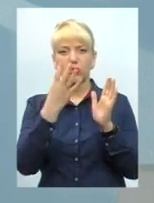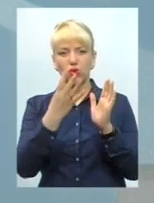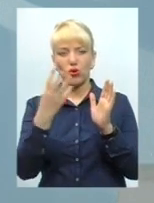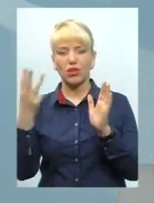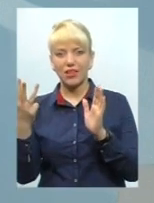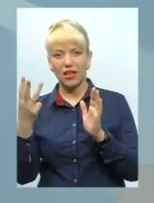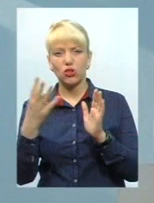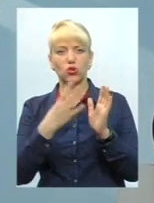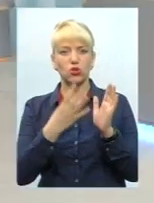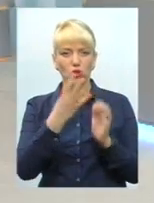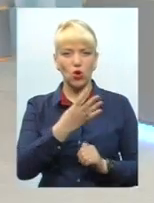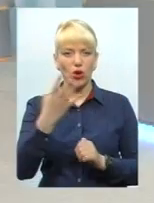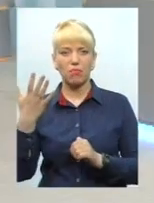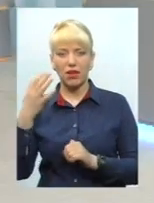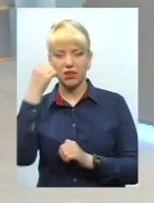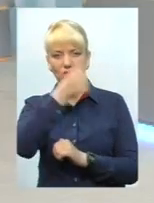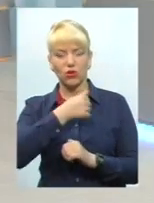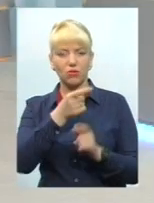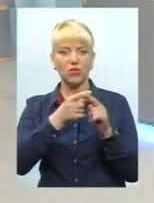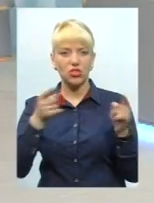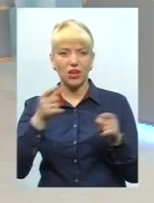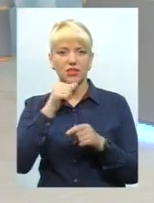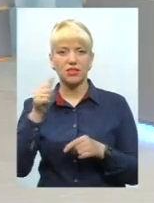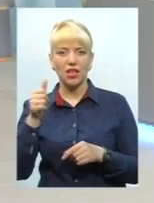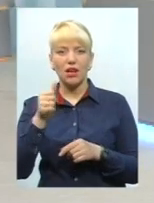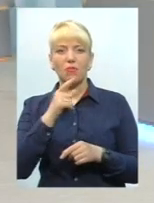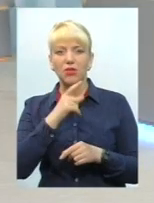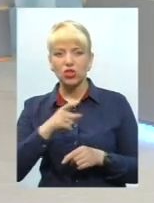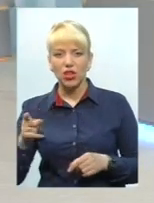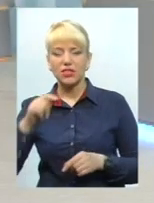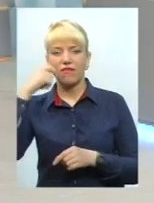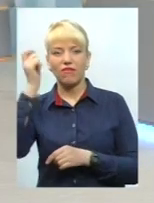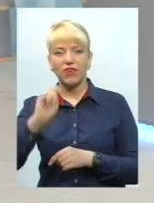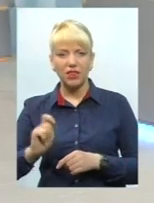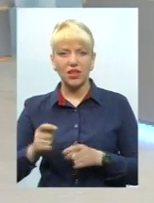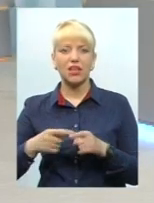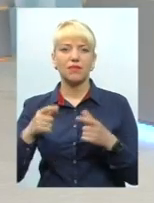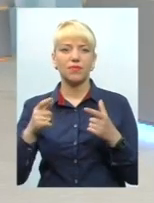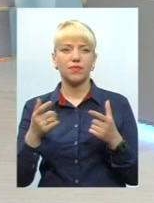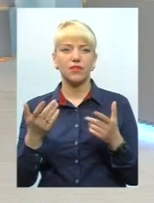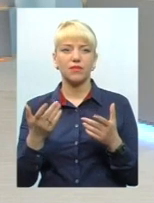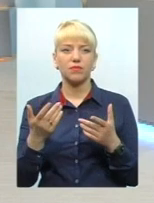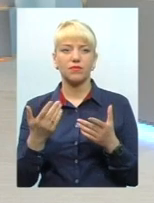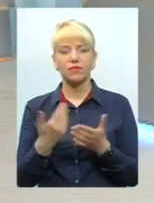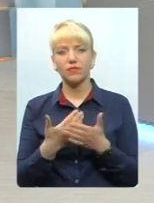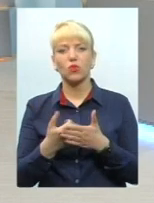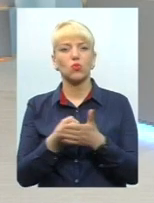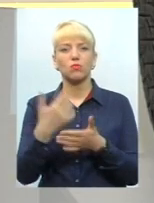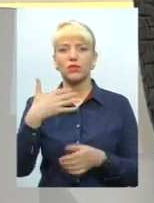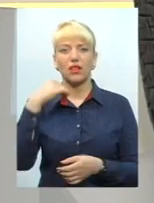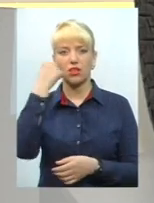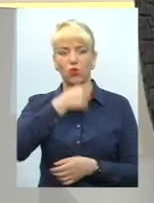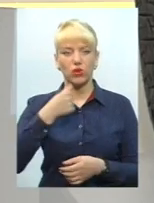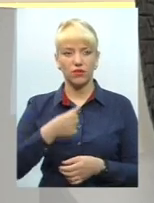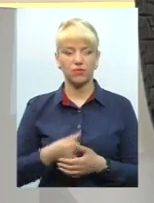1943-45 років, якщо ми говоримо про час війни, значить, ну і в подальшому активні такі дії десь до початку 50-х років. І